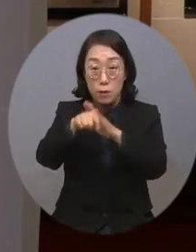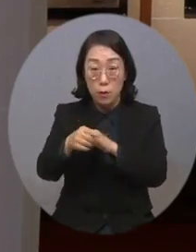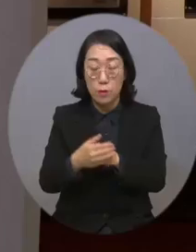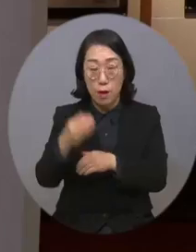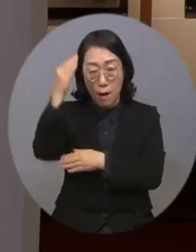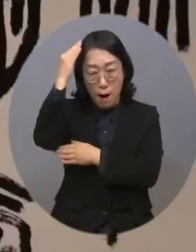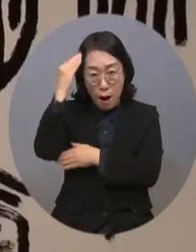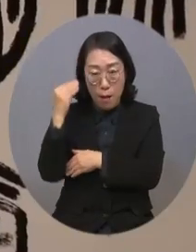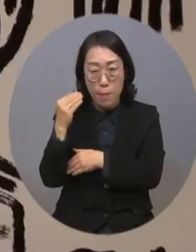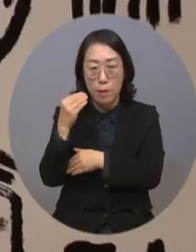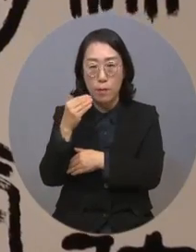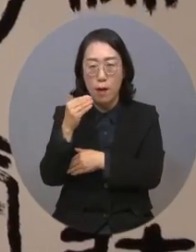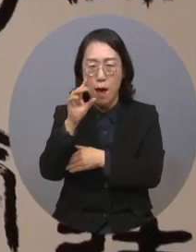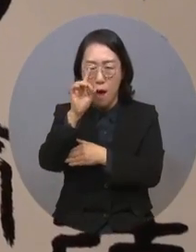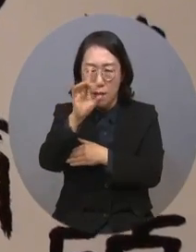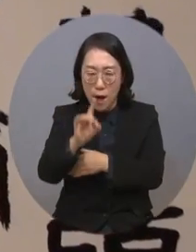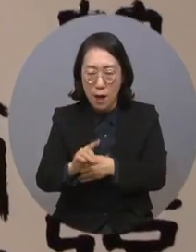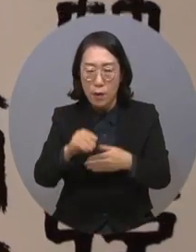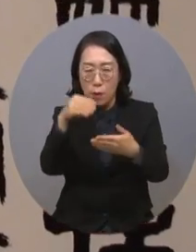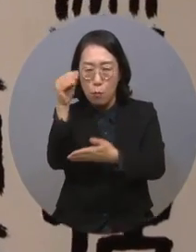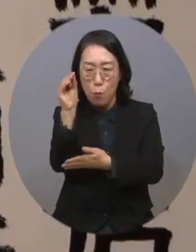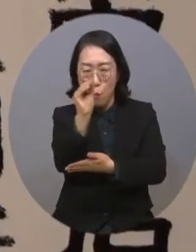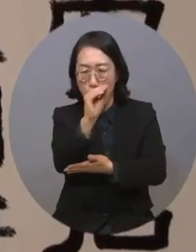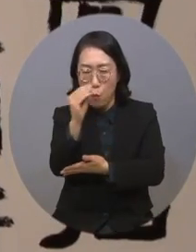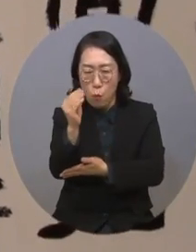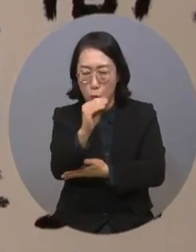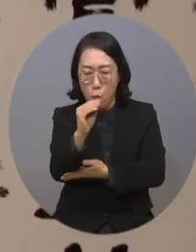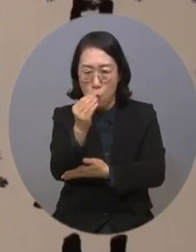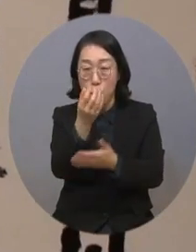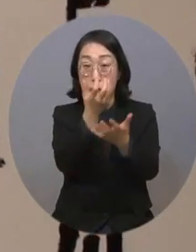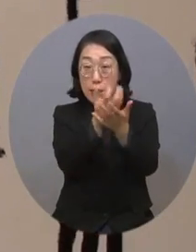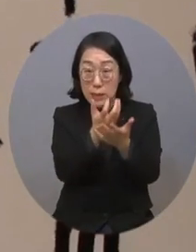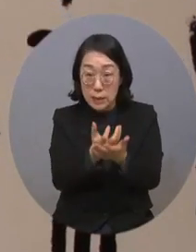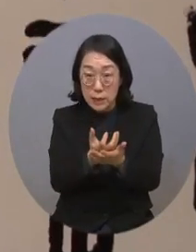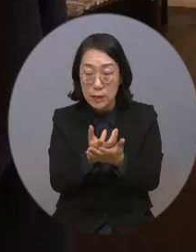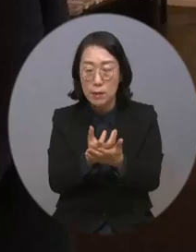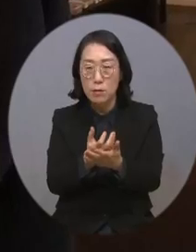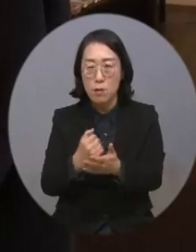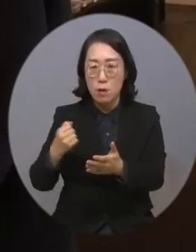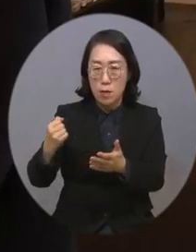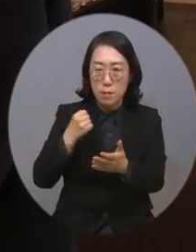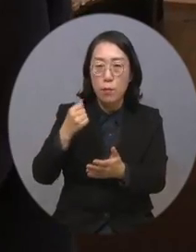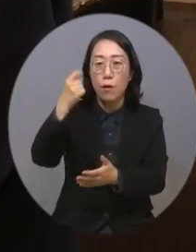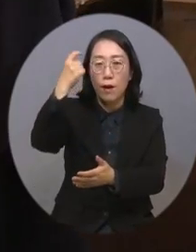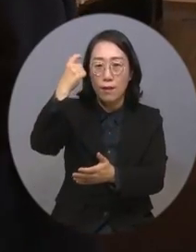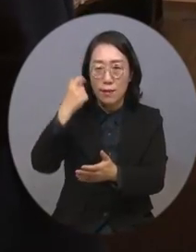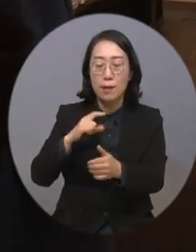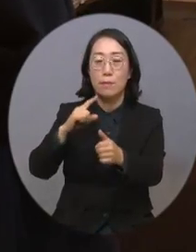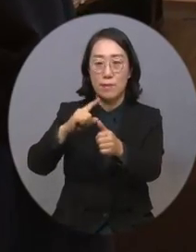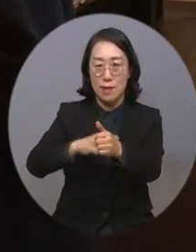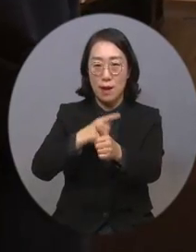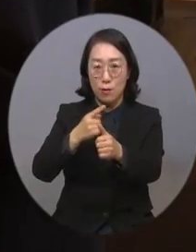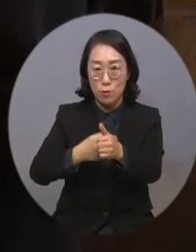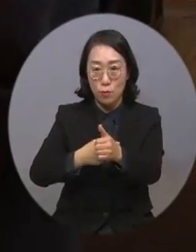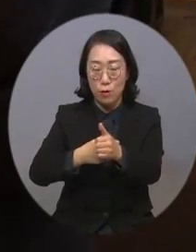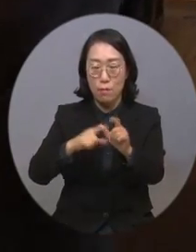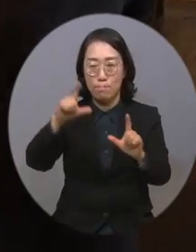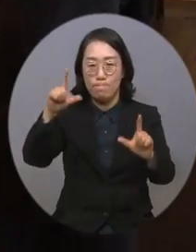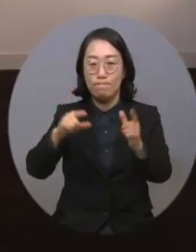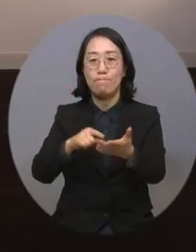먹으로 한자 한자 써내려간 글에서 한 획마다 담겨있는 힘과 서체가 자연스럽게 조화를